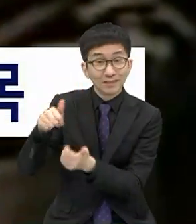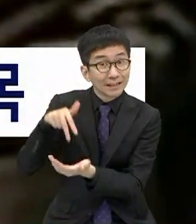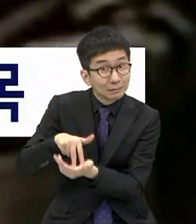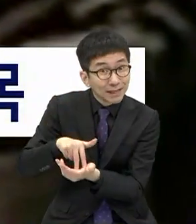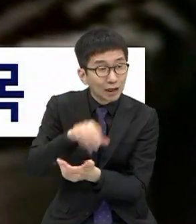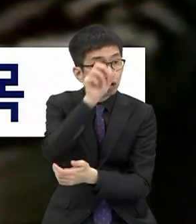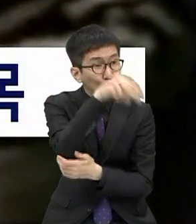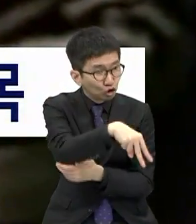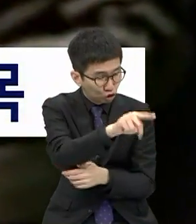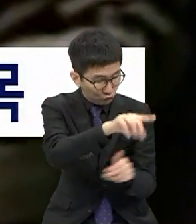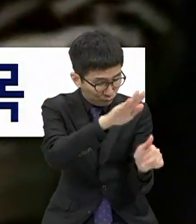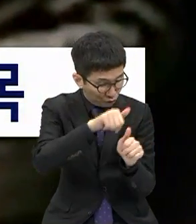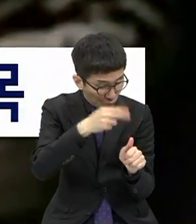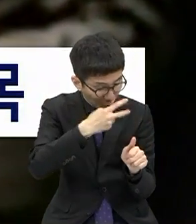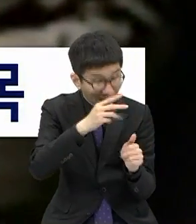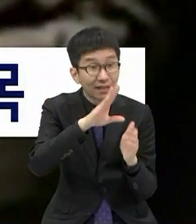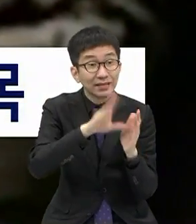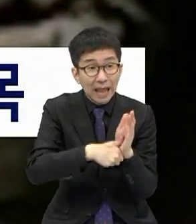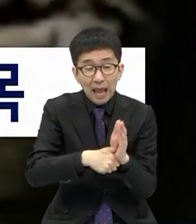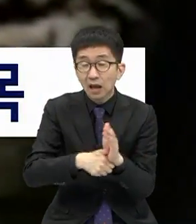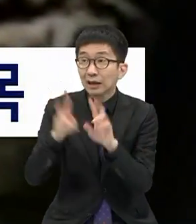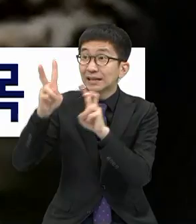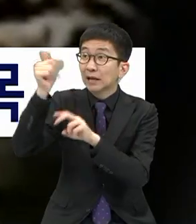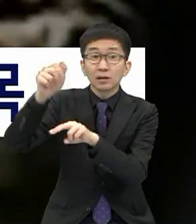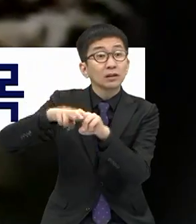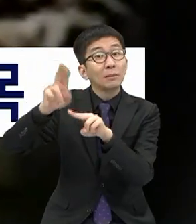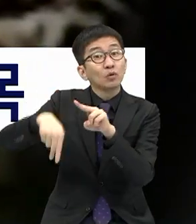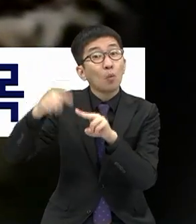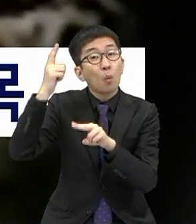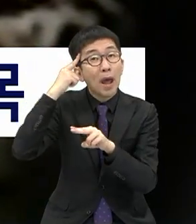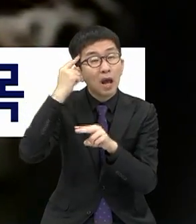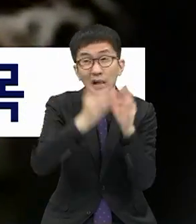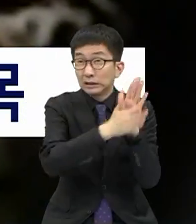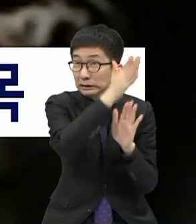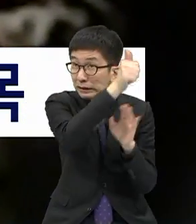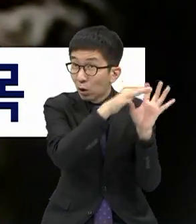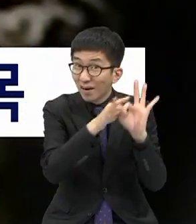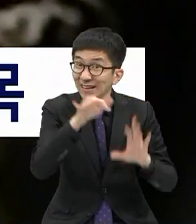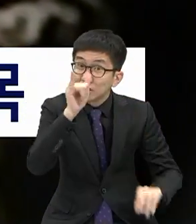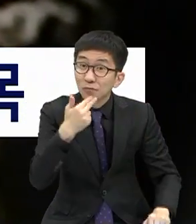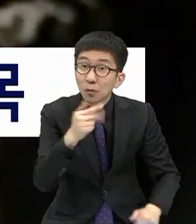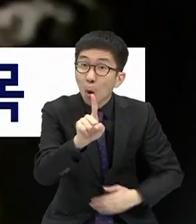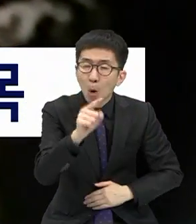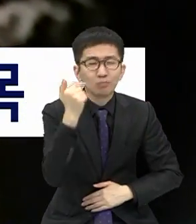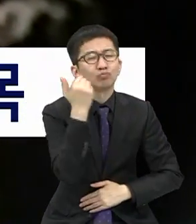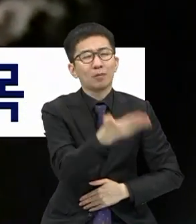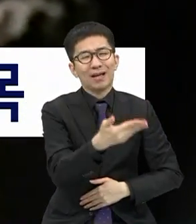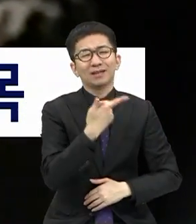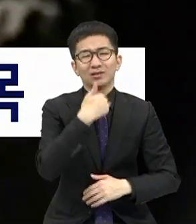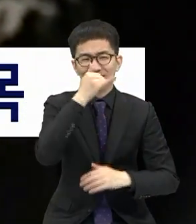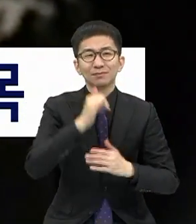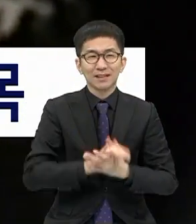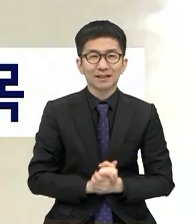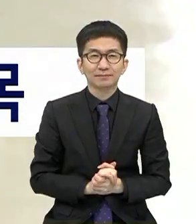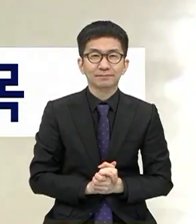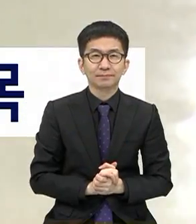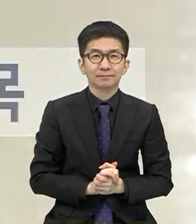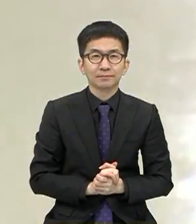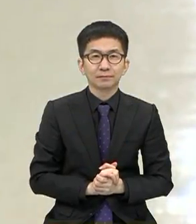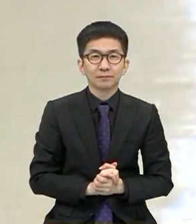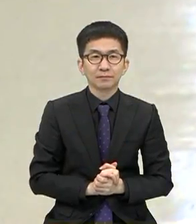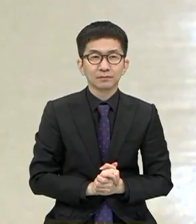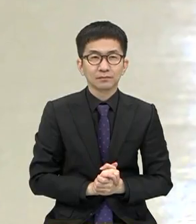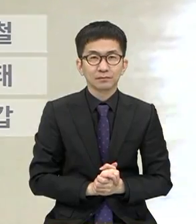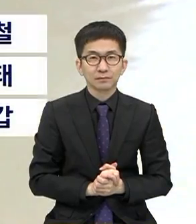전 본부장을 상대로 황 전 사장 퇴진 당시 윗선의 개입이 있었는지 등을 집중 조사한 걸로 전해졌습니다. 유한기